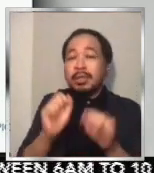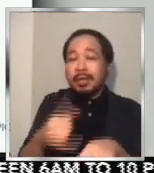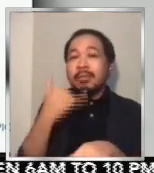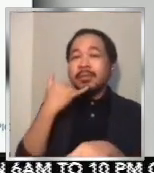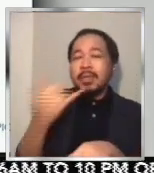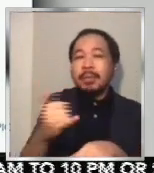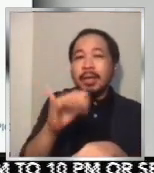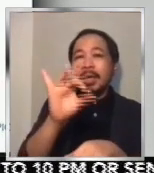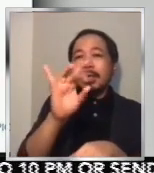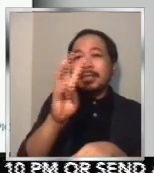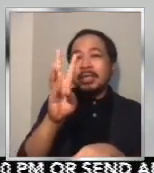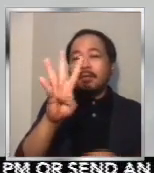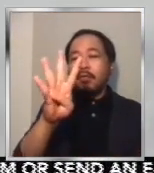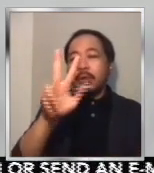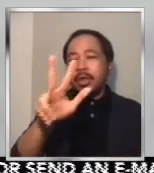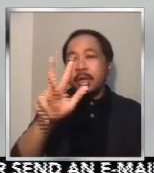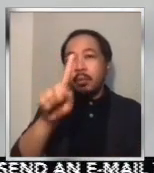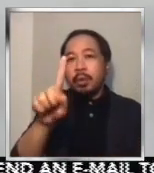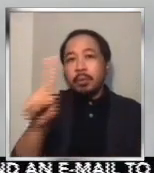8643-1111, local 550.